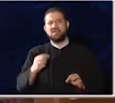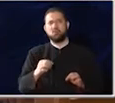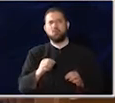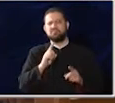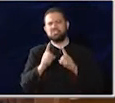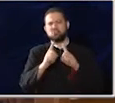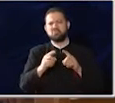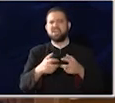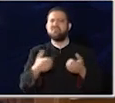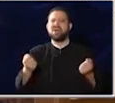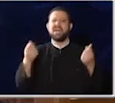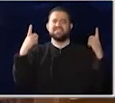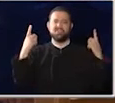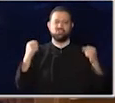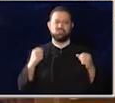inepuizabil.